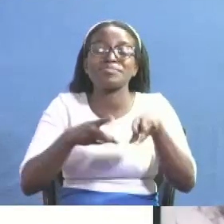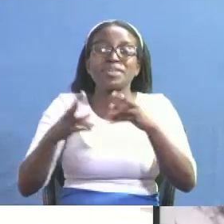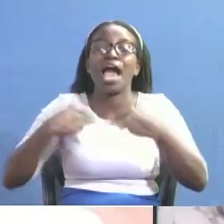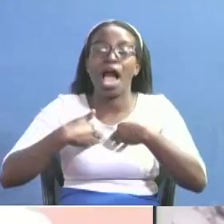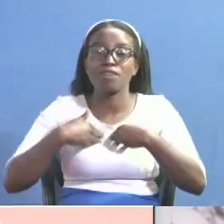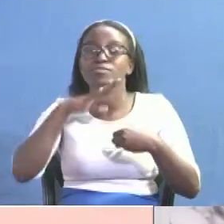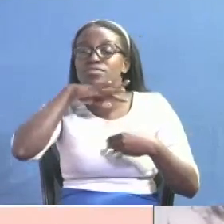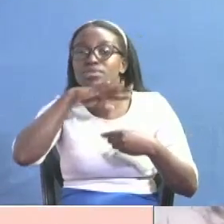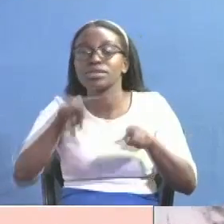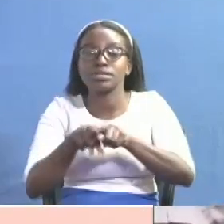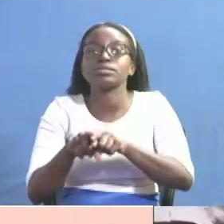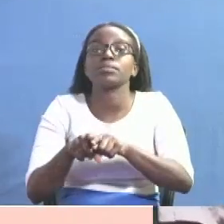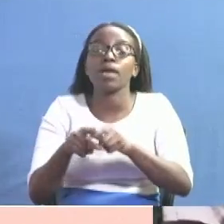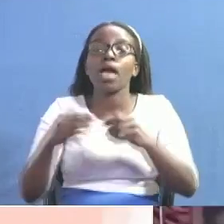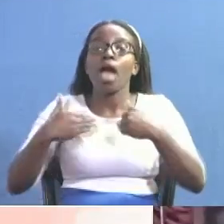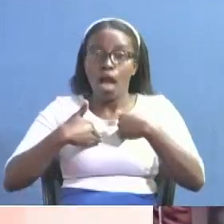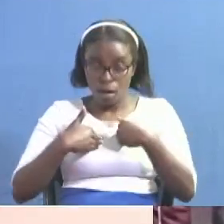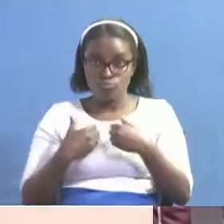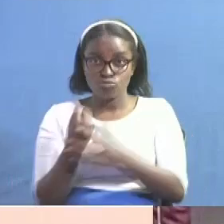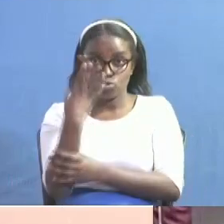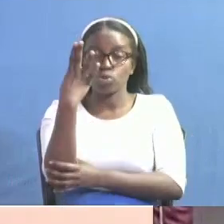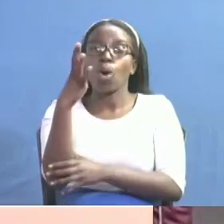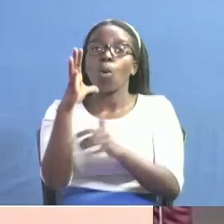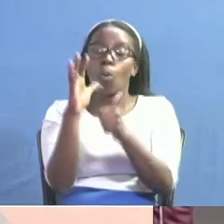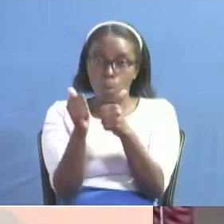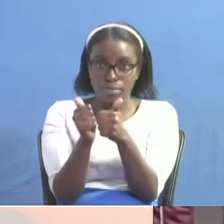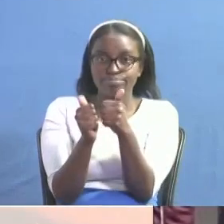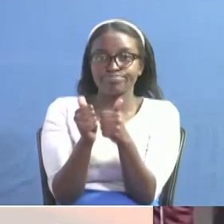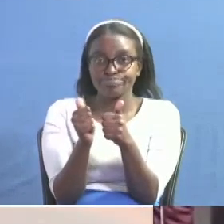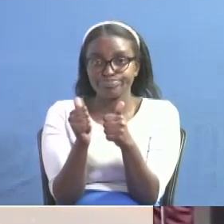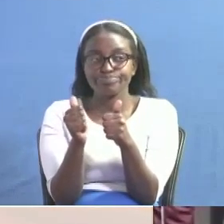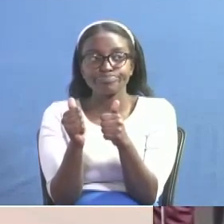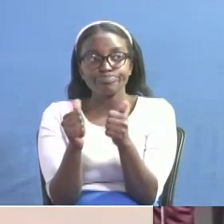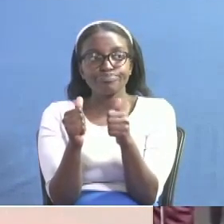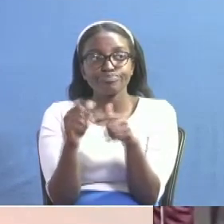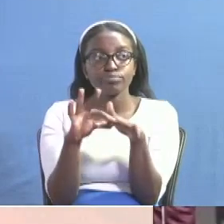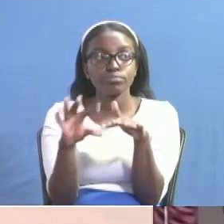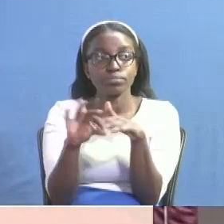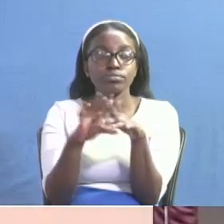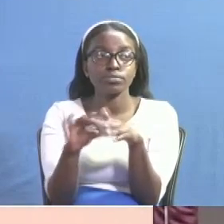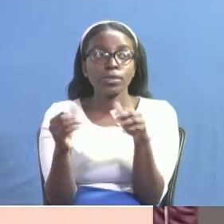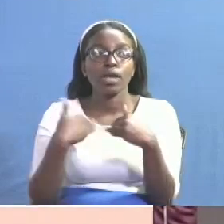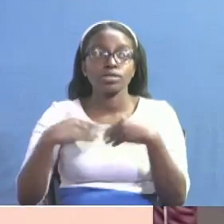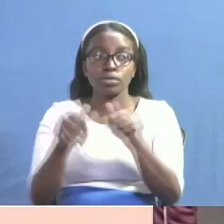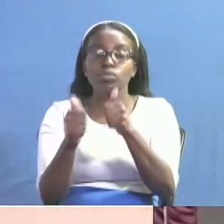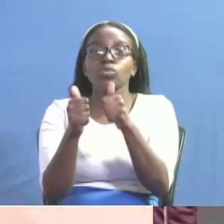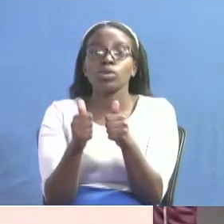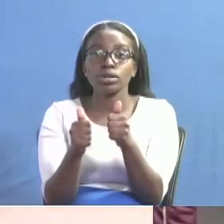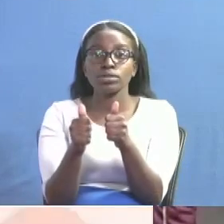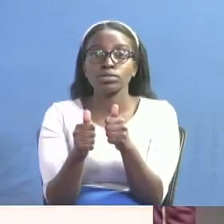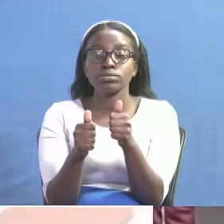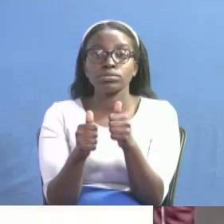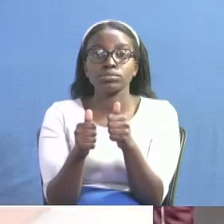kama mbolea asili kwa ajili ya kukuza mboga. Masomo mingi sana, kuanzia theoretical part ya